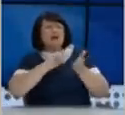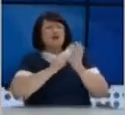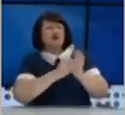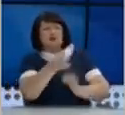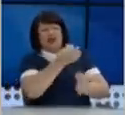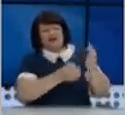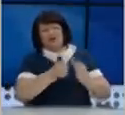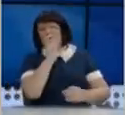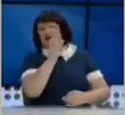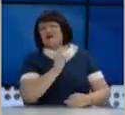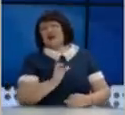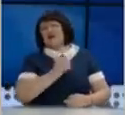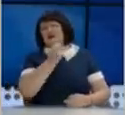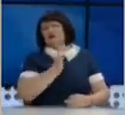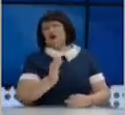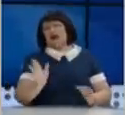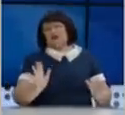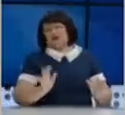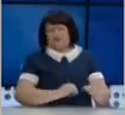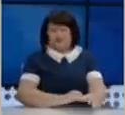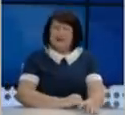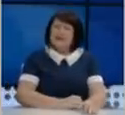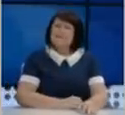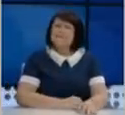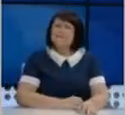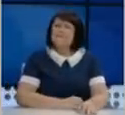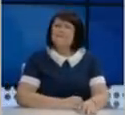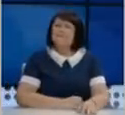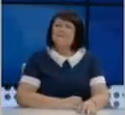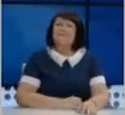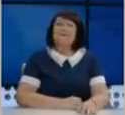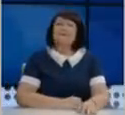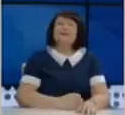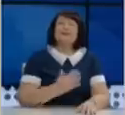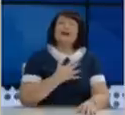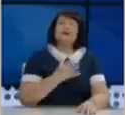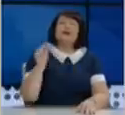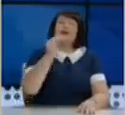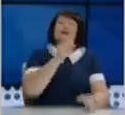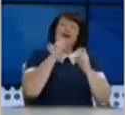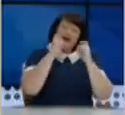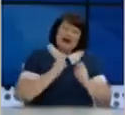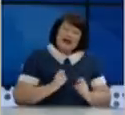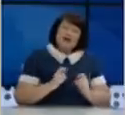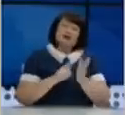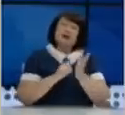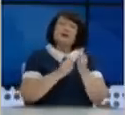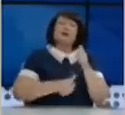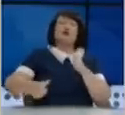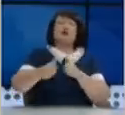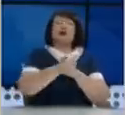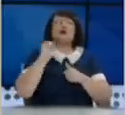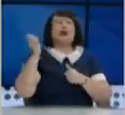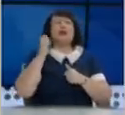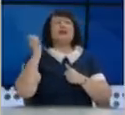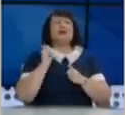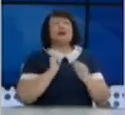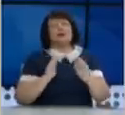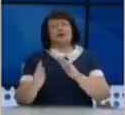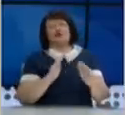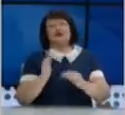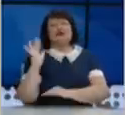προσεκτικός στους χαρακτηρισμούς σας. Αγαπητοί συνάδελφοι, έχουμε χρέος να είναι εθνική μας προτεραιότητα η